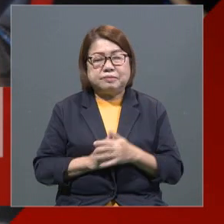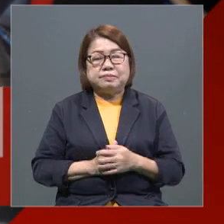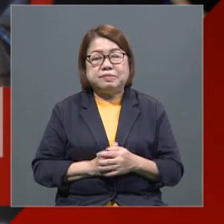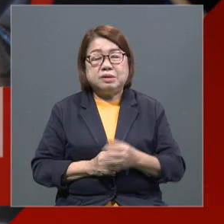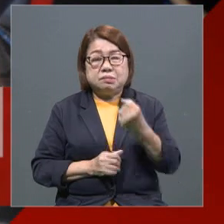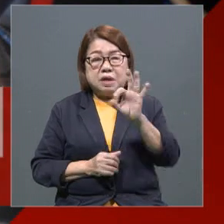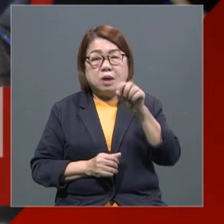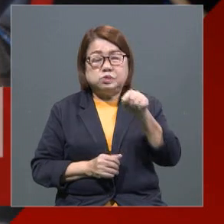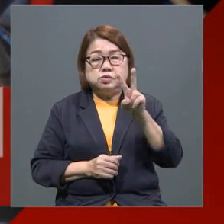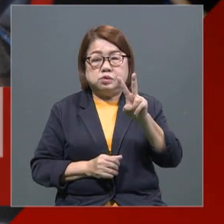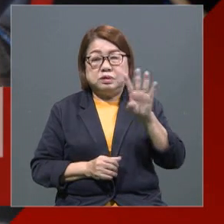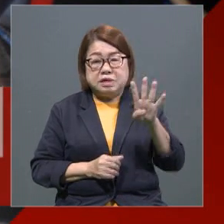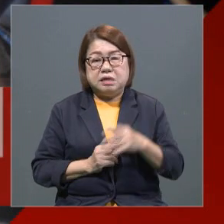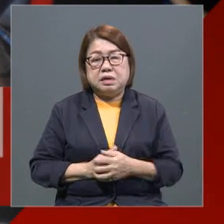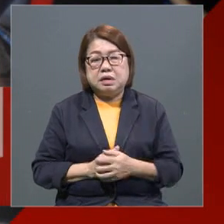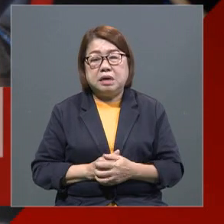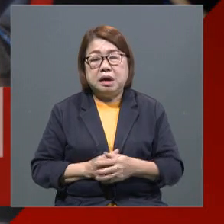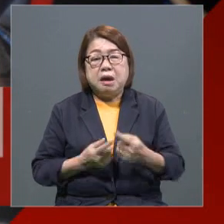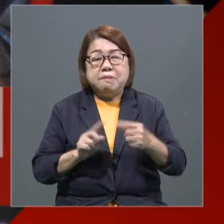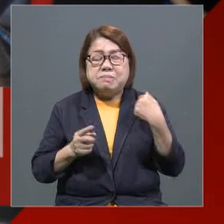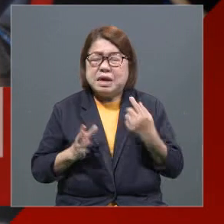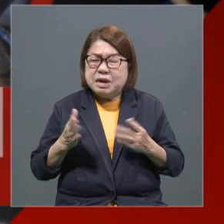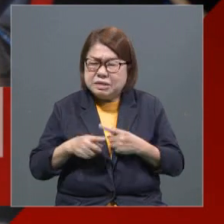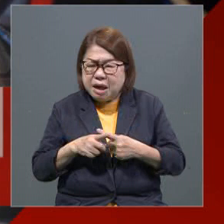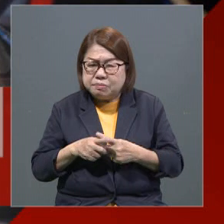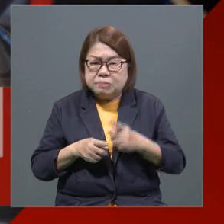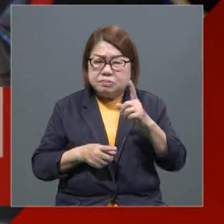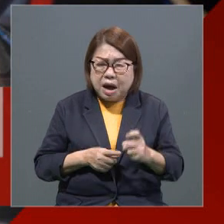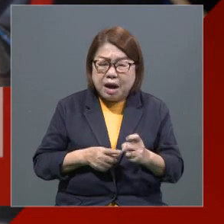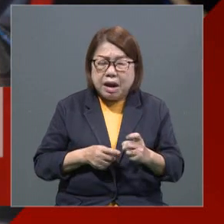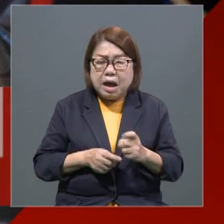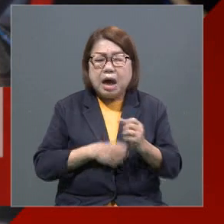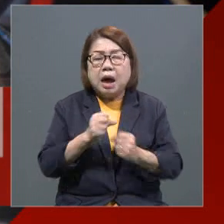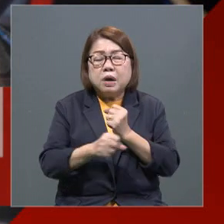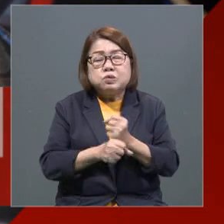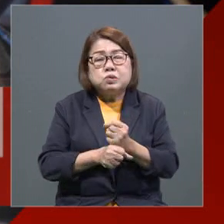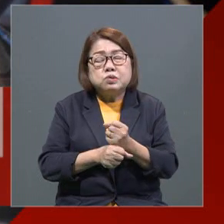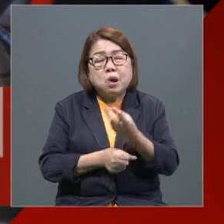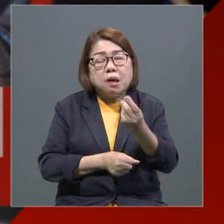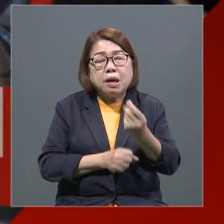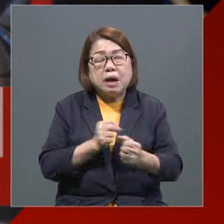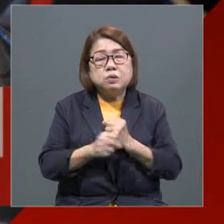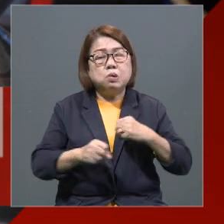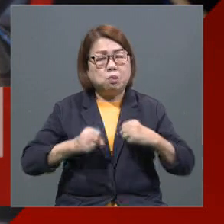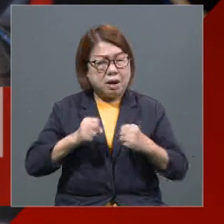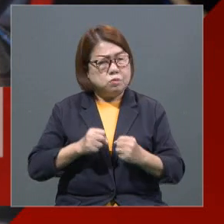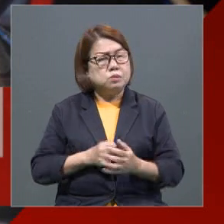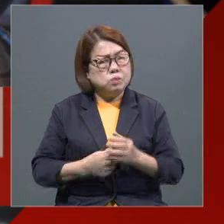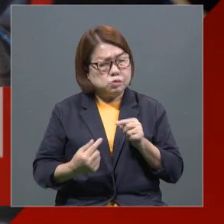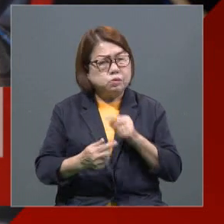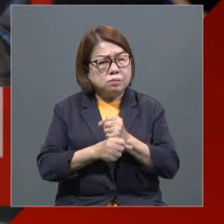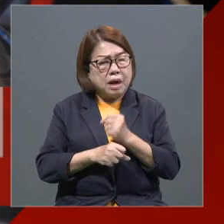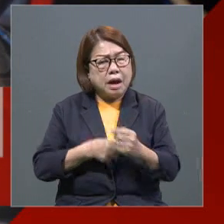19.24 perโดยมีผู้บาดเจ็บแล้วก็เสียชีวิตสูงสุดในช่วงอายุนะกำลังวัยรุ่นเลยค่ะวัยทำงานด้วย